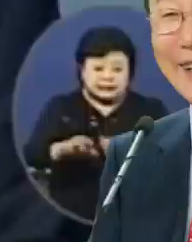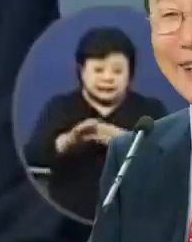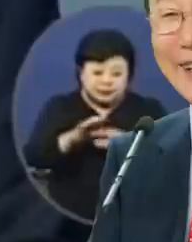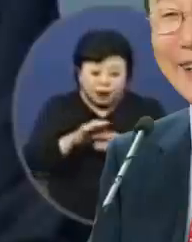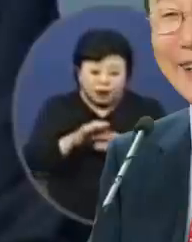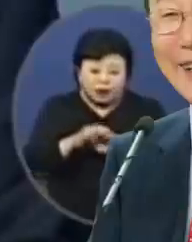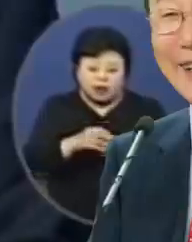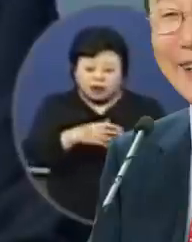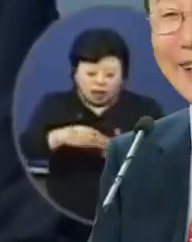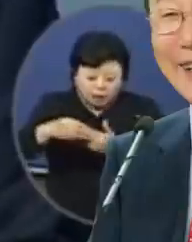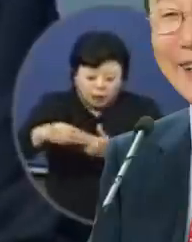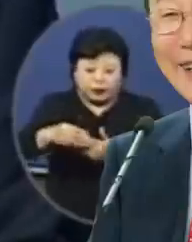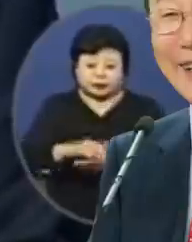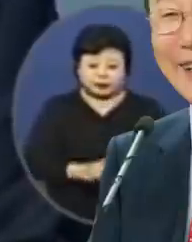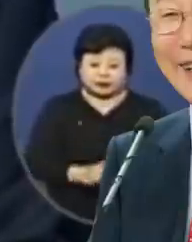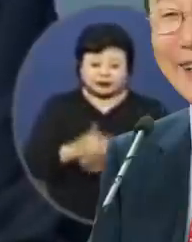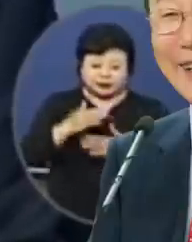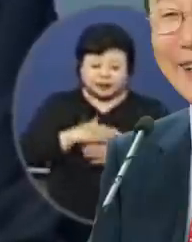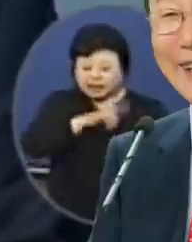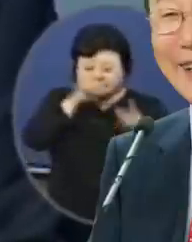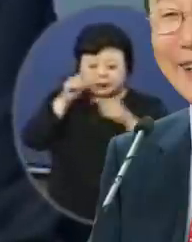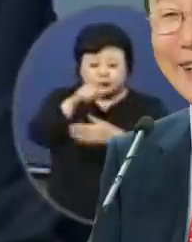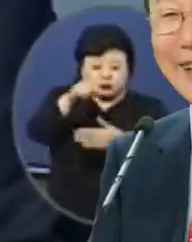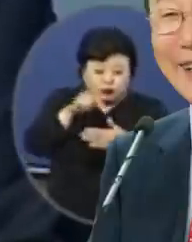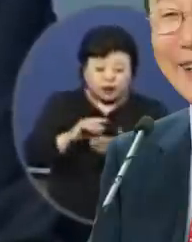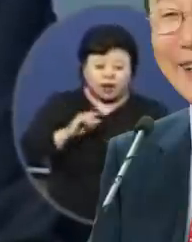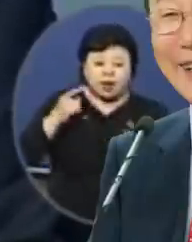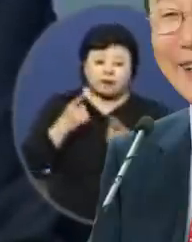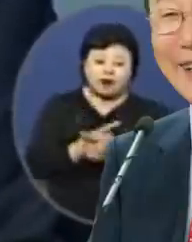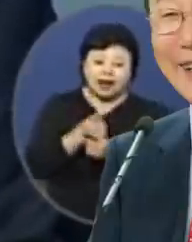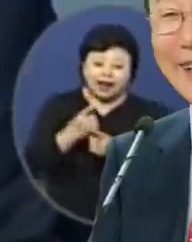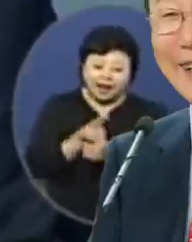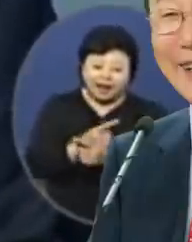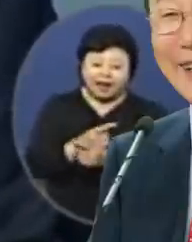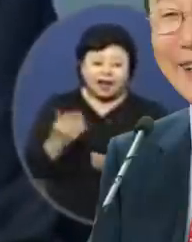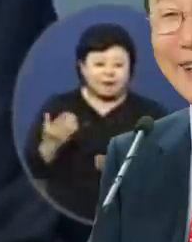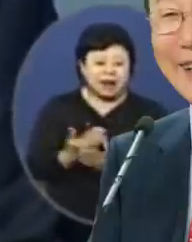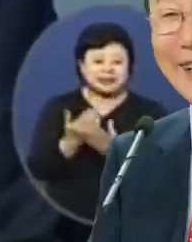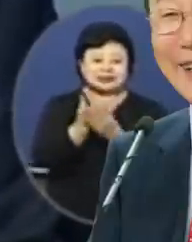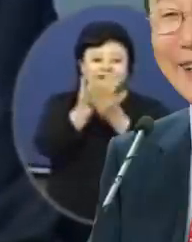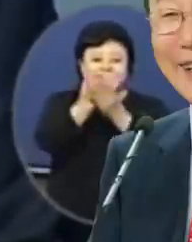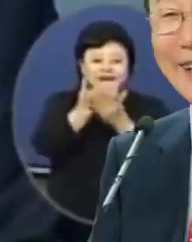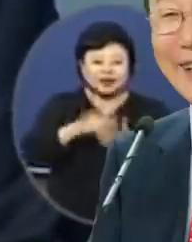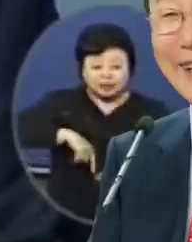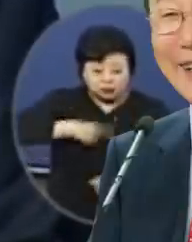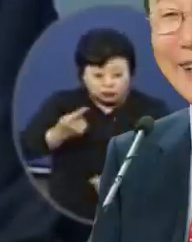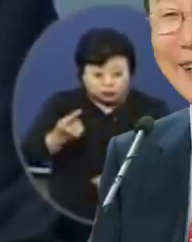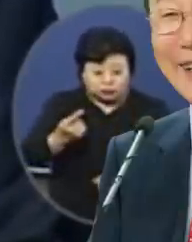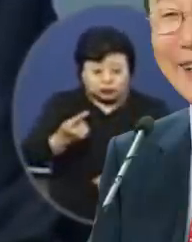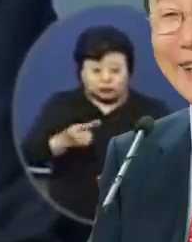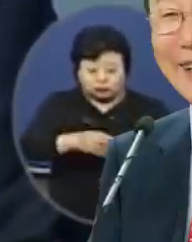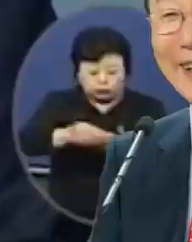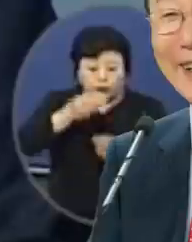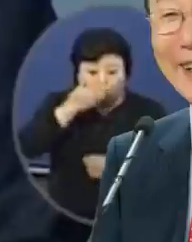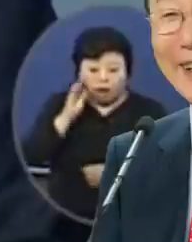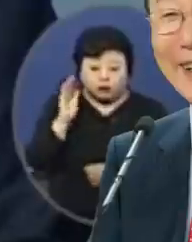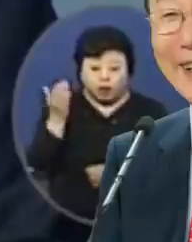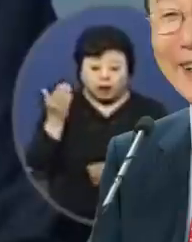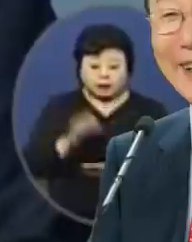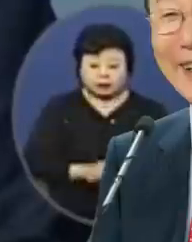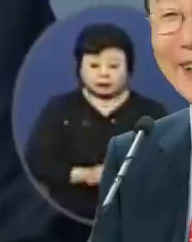마음을 잘 이끌어 나가면 나의 삶의 변화와 발전을 내가 스스로 이끌어 갈 수가 있는